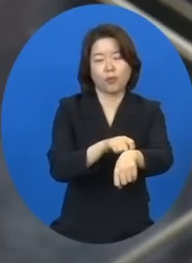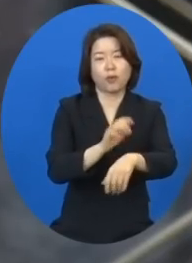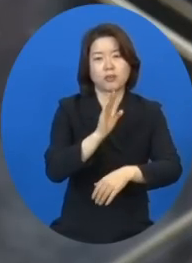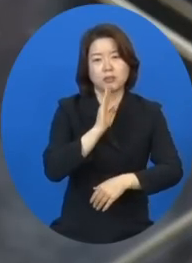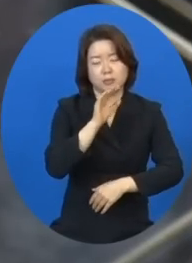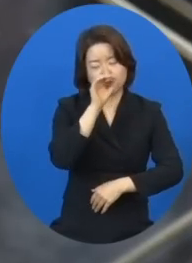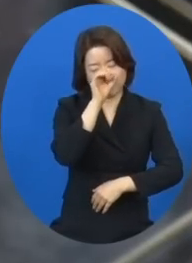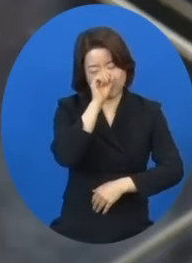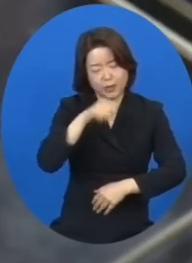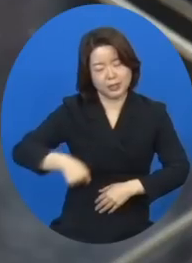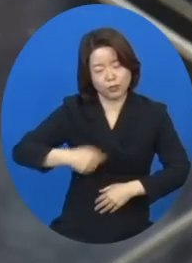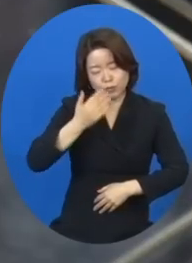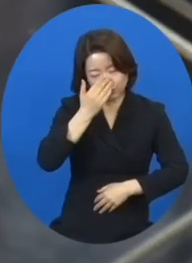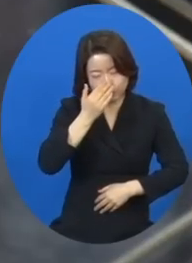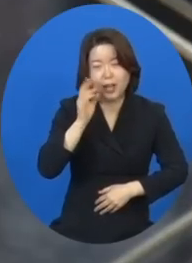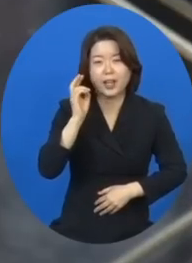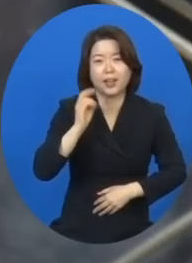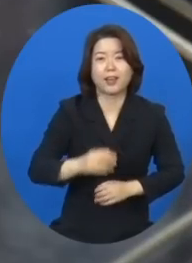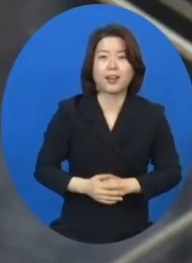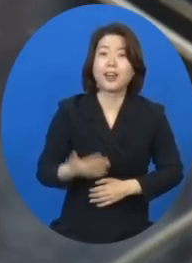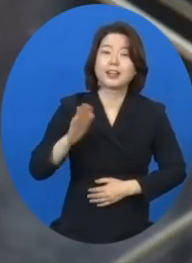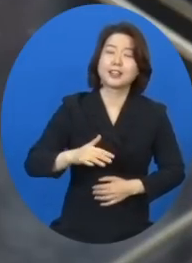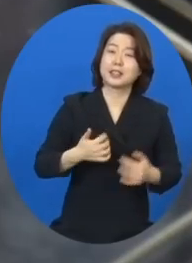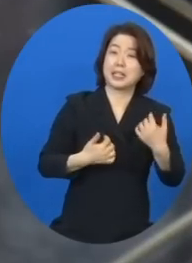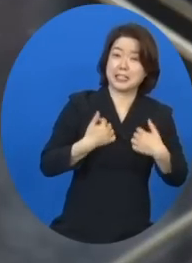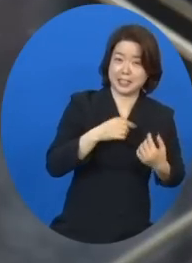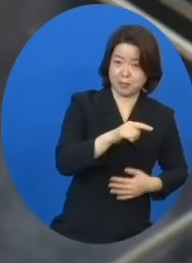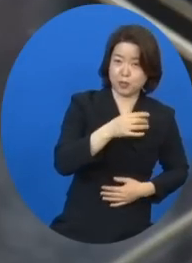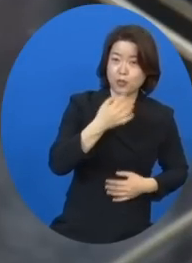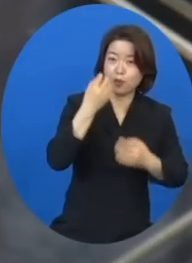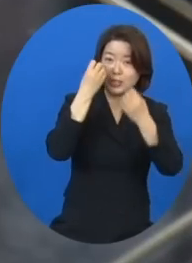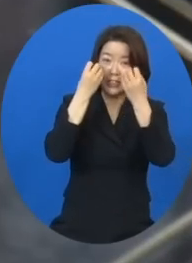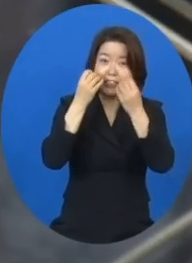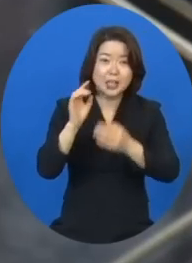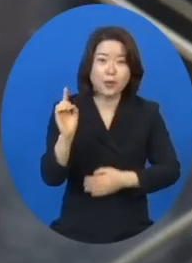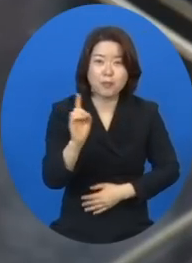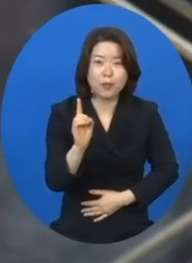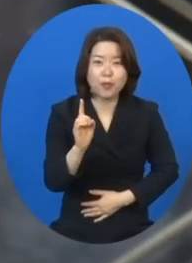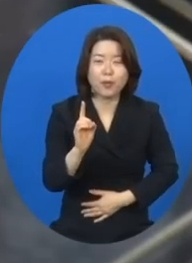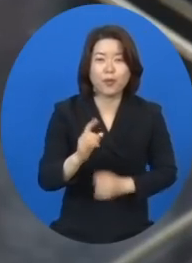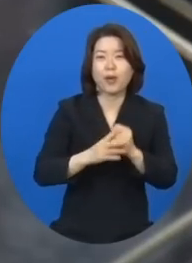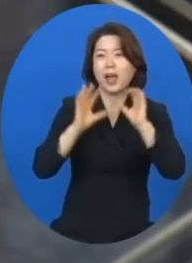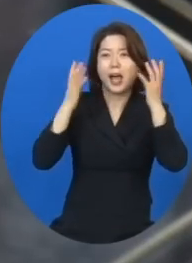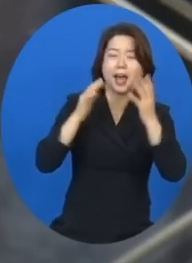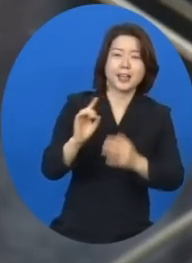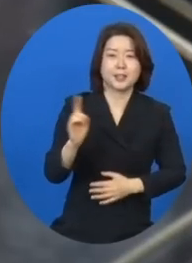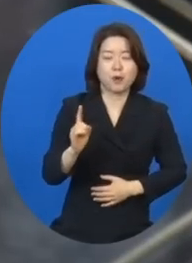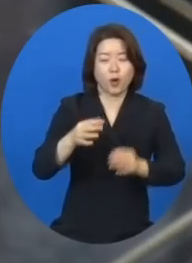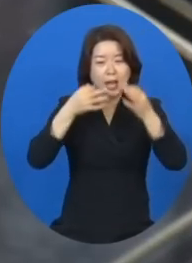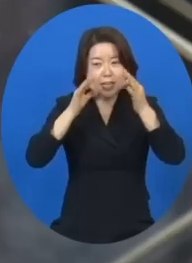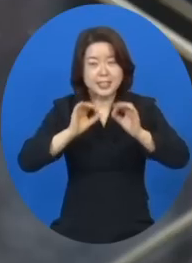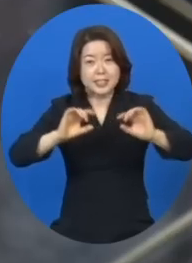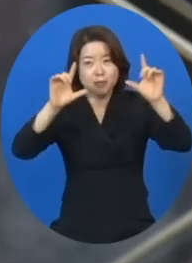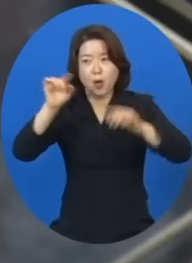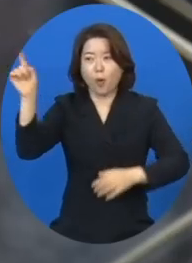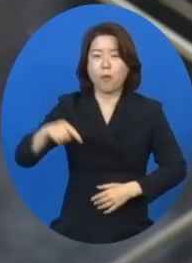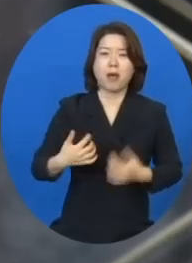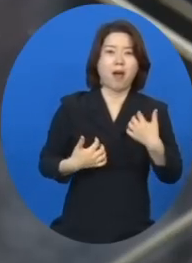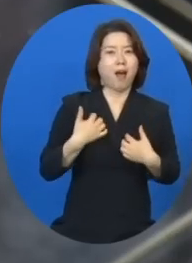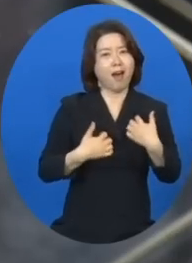착하지요. 그런데 참 재미있으면서 신기한 게 뭐냐, 아이들이 뭔가 금요일에 오면